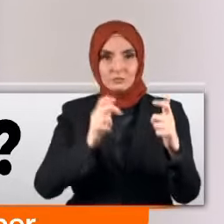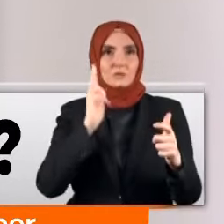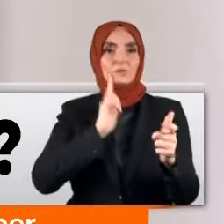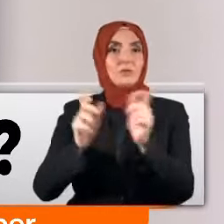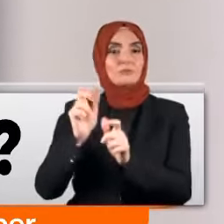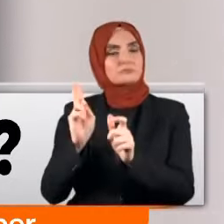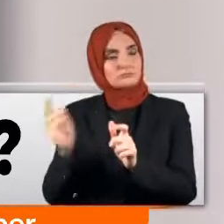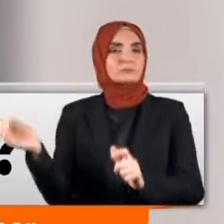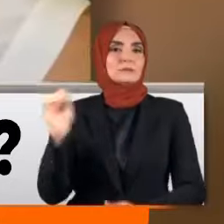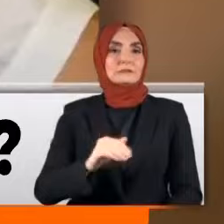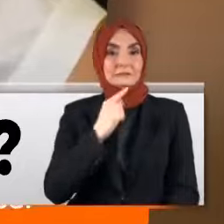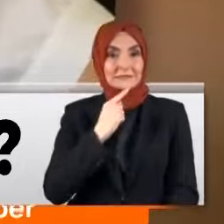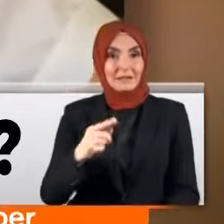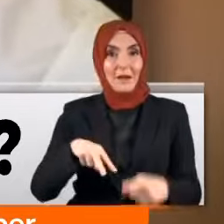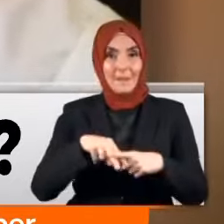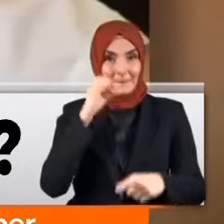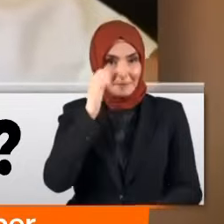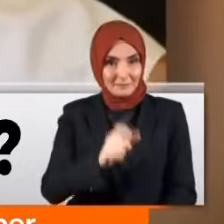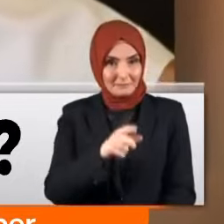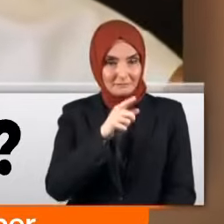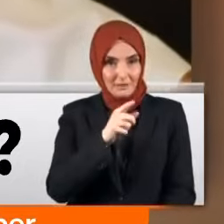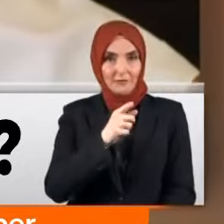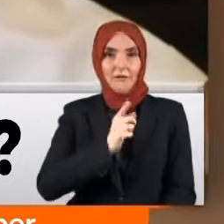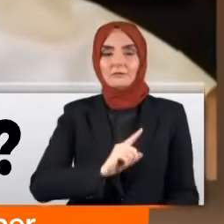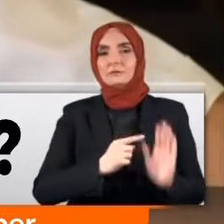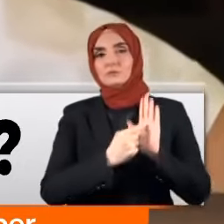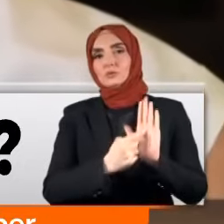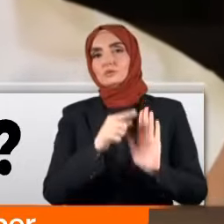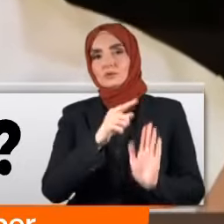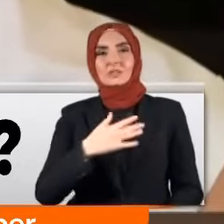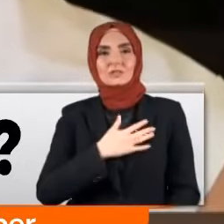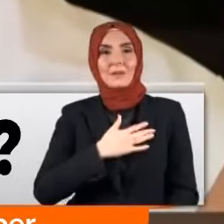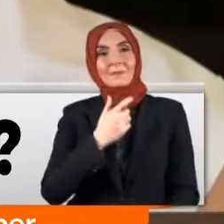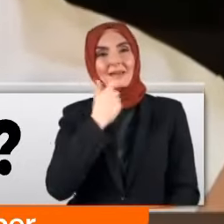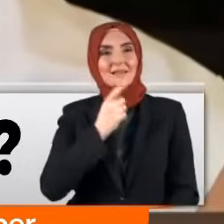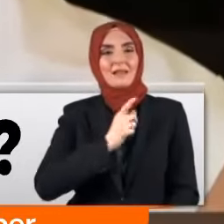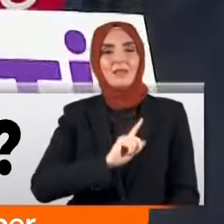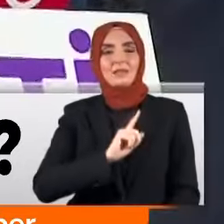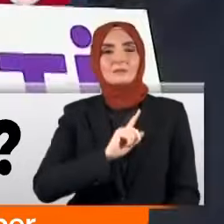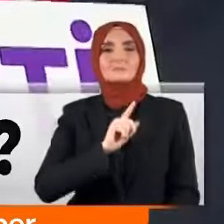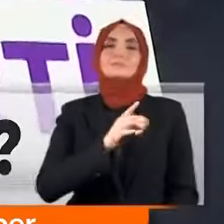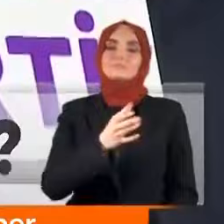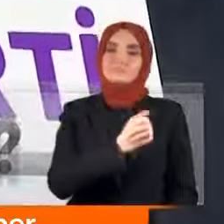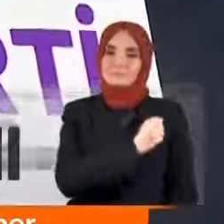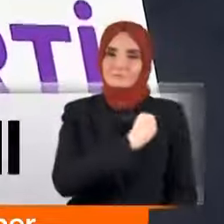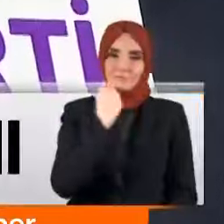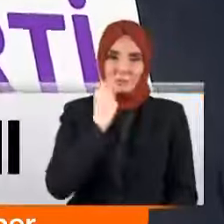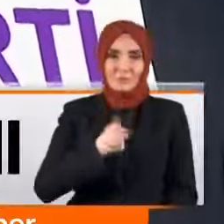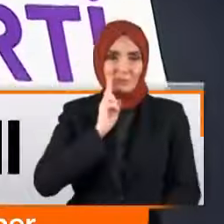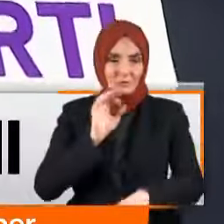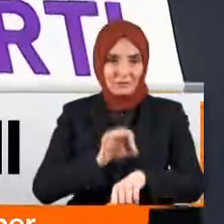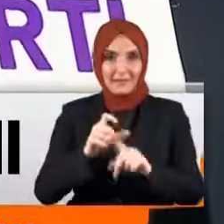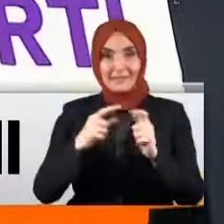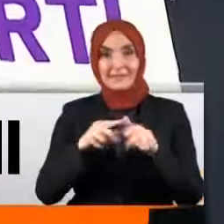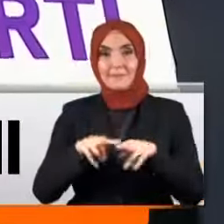imza atan Ahmet Özer'i aday gösterdi. CHP'nin mevcut adayını çekerek DEM Parti'nin talebiyle son dakika aday gösterdiği